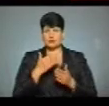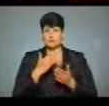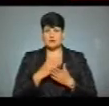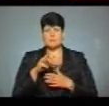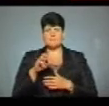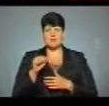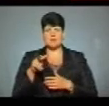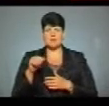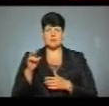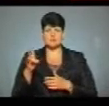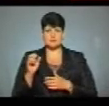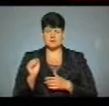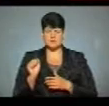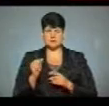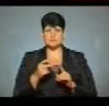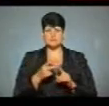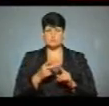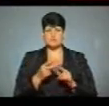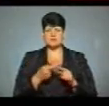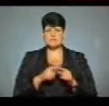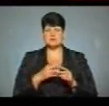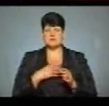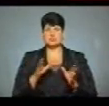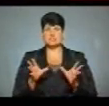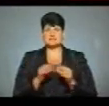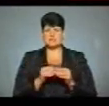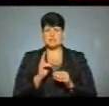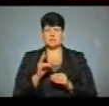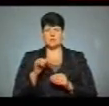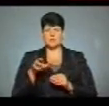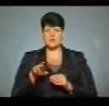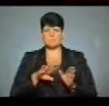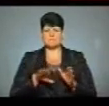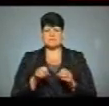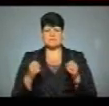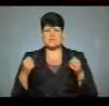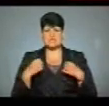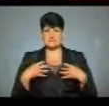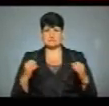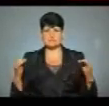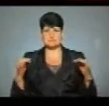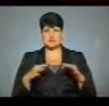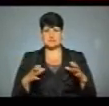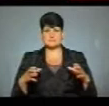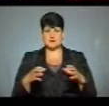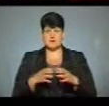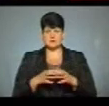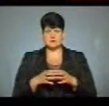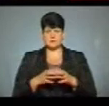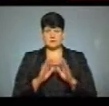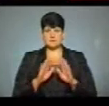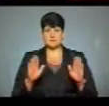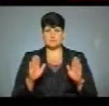маланку. Наступною подією – це наша спільна кутя, пішла шват. Ми збираємося разом і